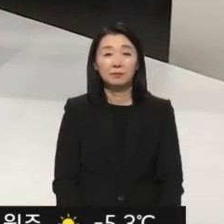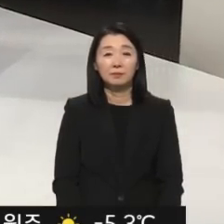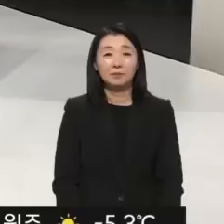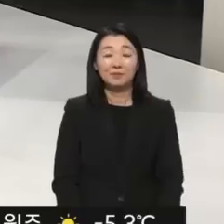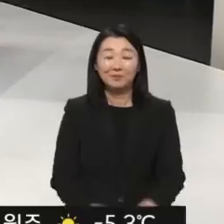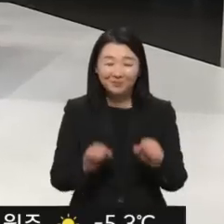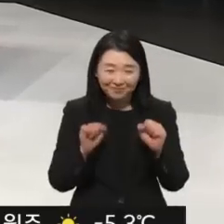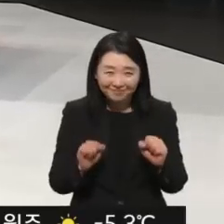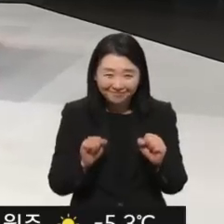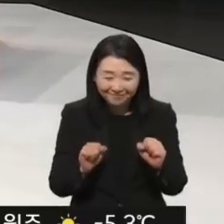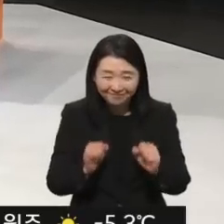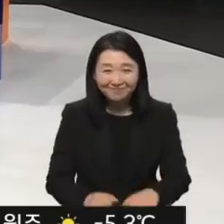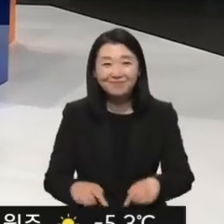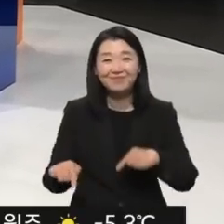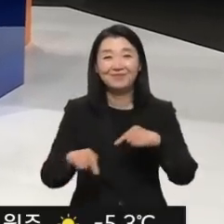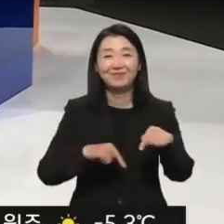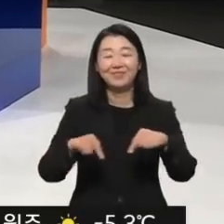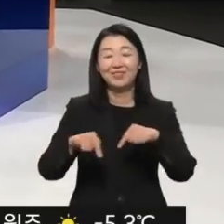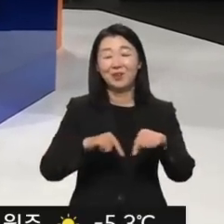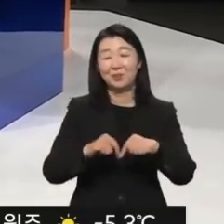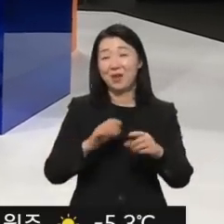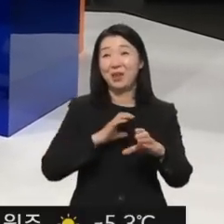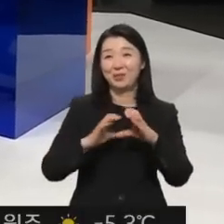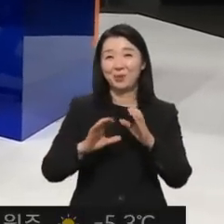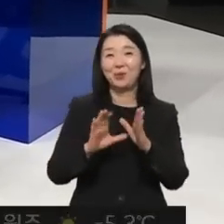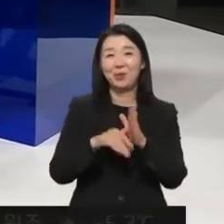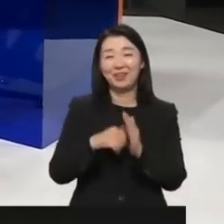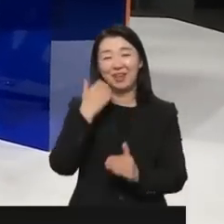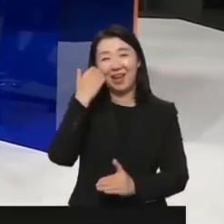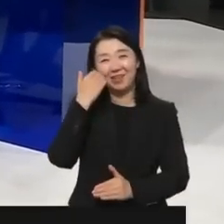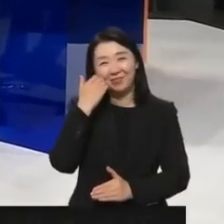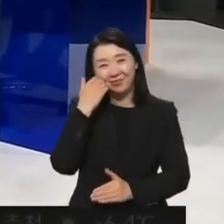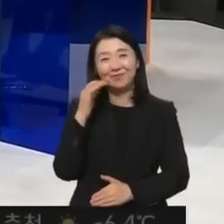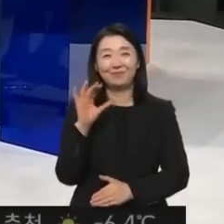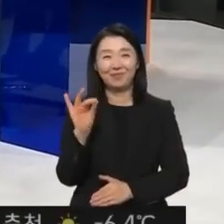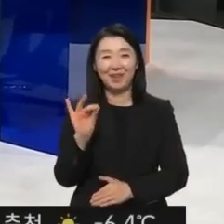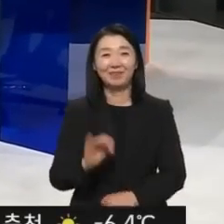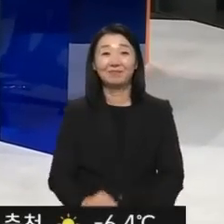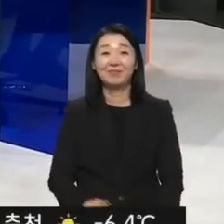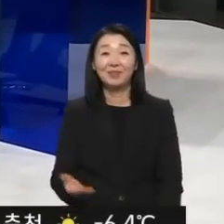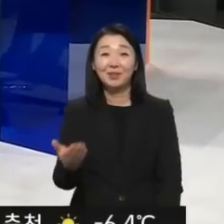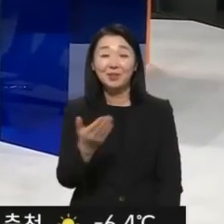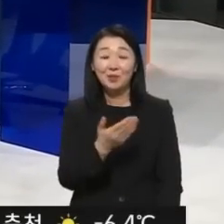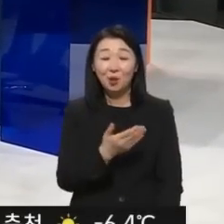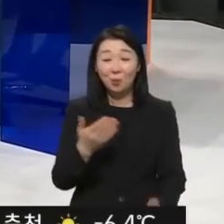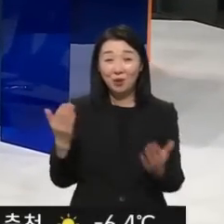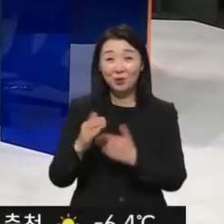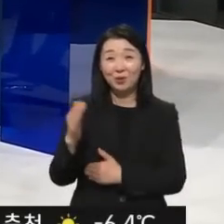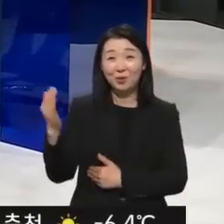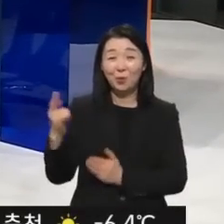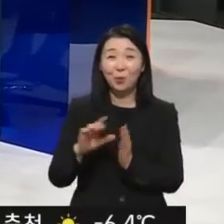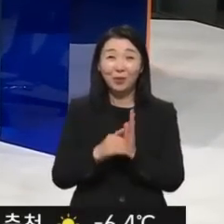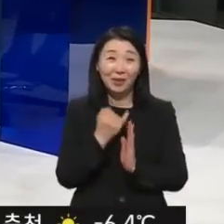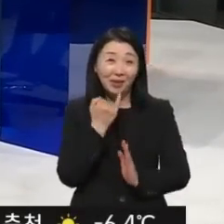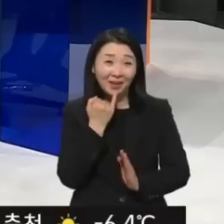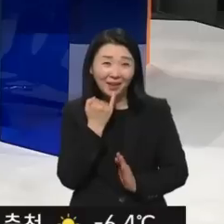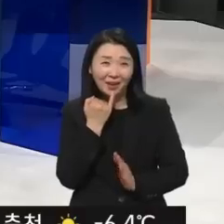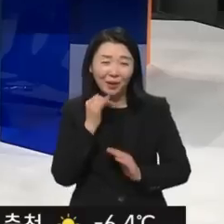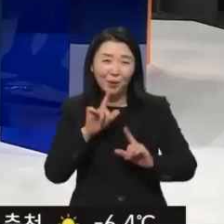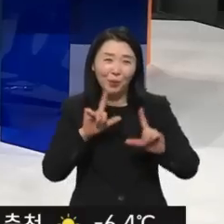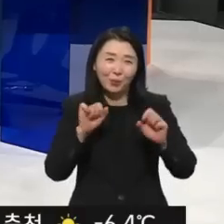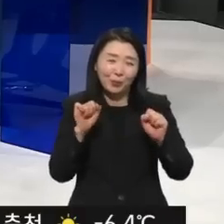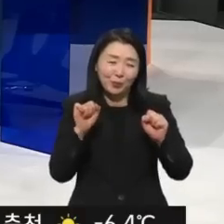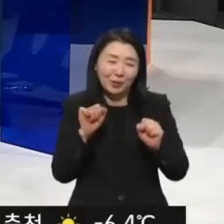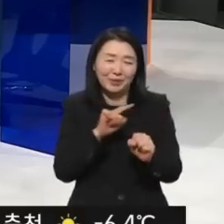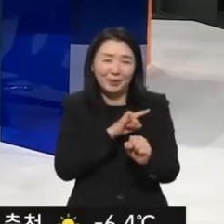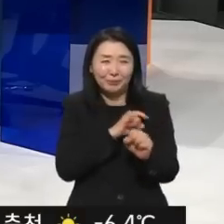네, 안녕하세요. 정치부회의의 소통시간 다정한 백반장입니다. 여러분 오늘 출근길 괜찮으셨나요? 올겨울 들어